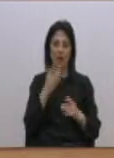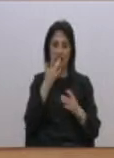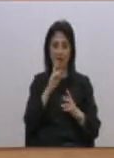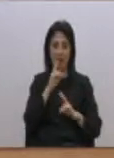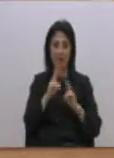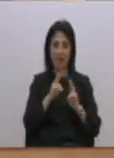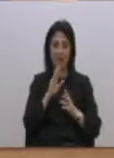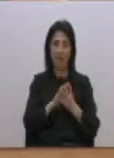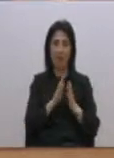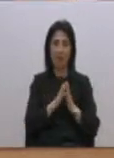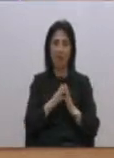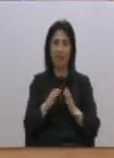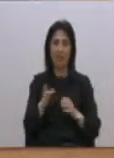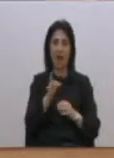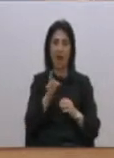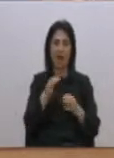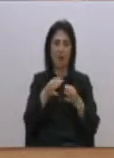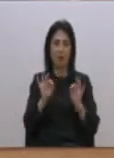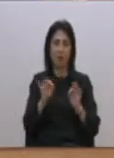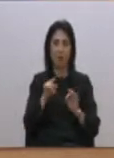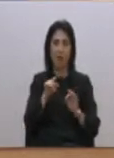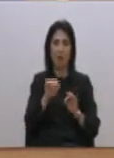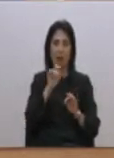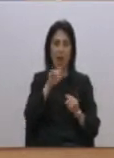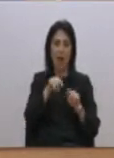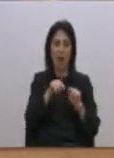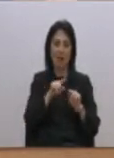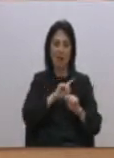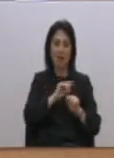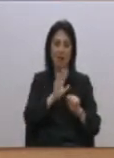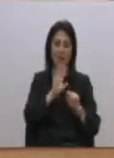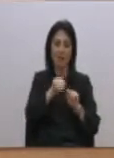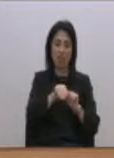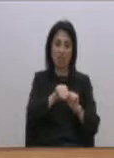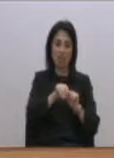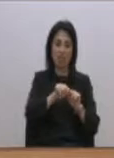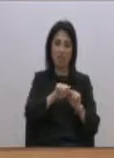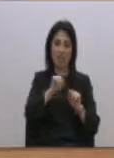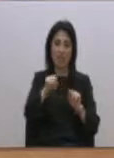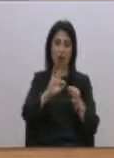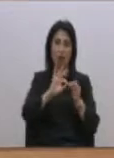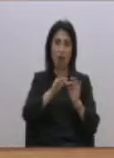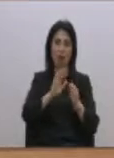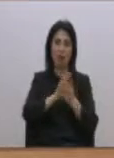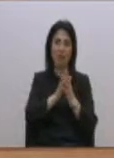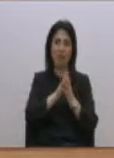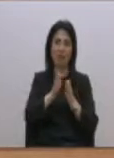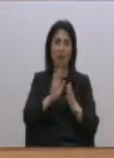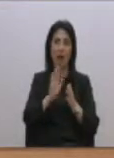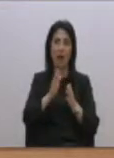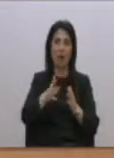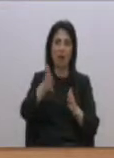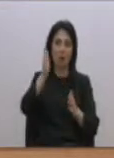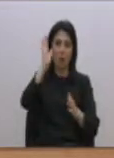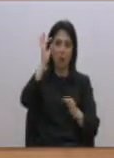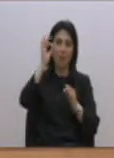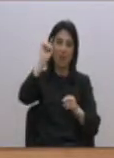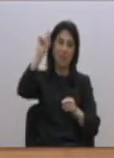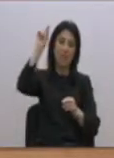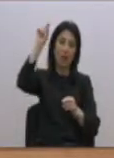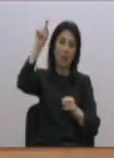გასაჩივრების ვადა არის ავტონომიური ამ აქტის ძალაში შესვლიდან კონკრეტული ვადა და არა ვთქვათ იმ